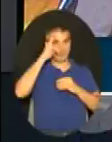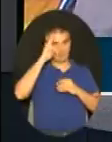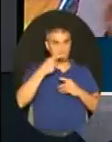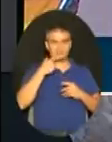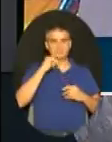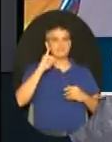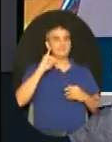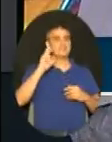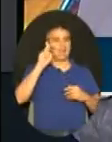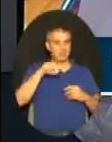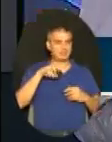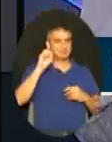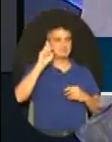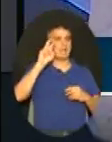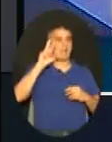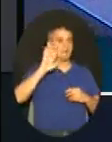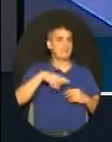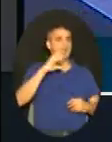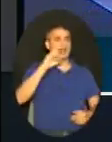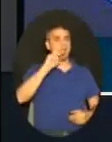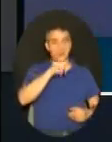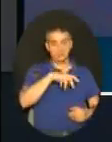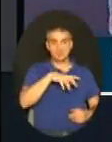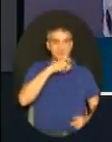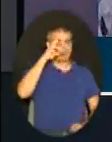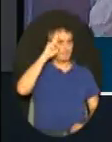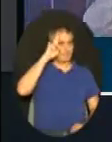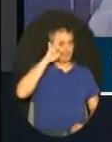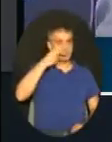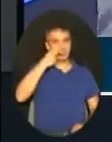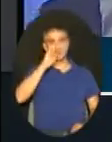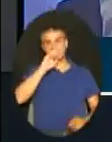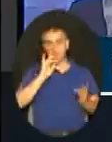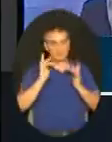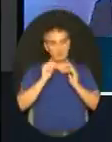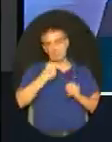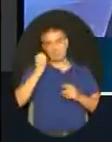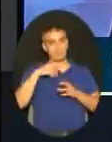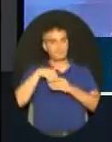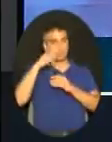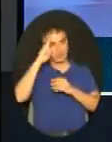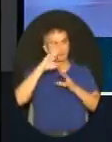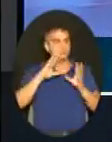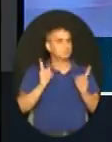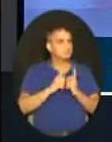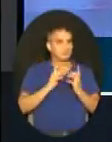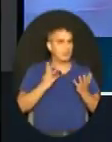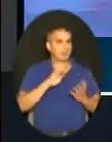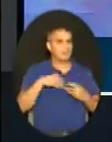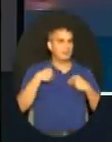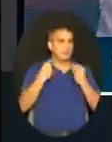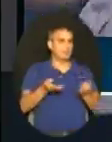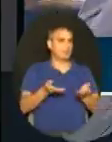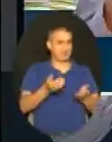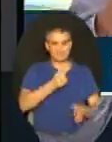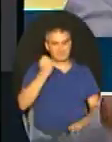זה יעלון, שר וכחלון. בגין וגמליאל, הנה הם נאבקים היום מול ימין אחר בליכוד. בקיצור, למה שנתניהו ייתן את המתנה